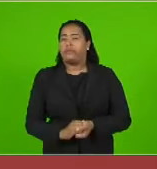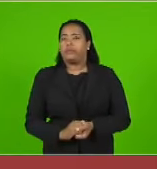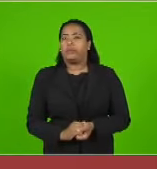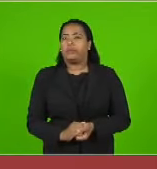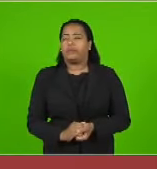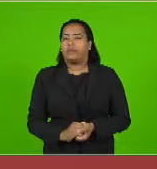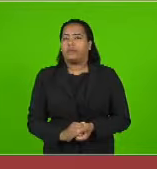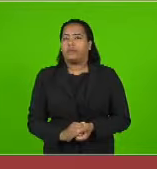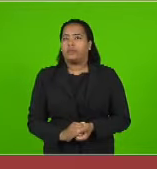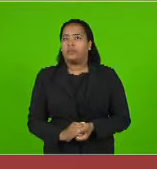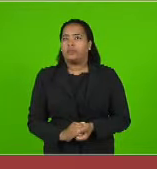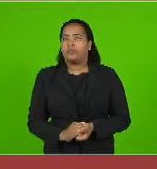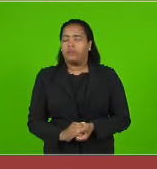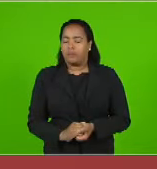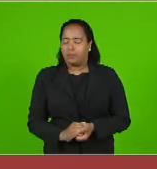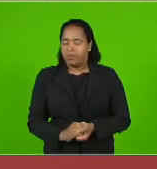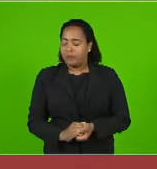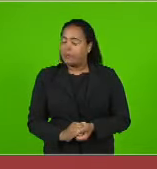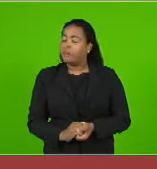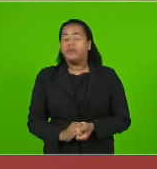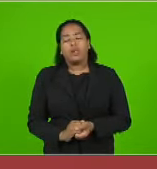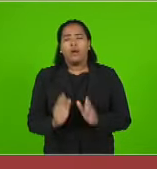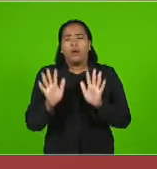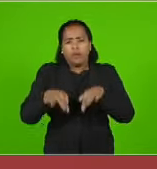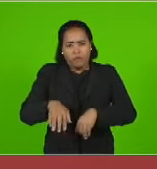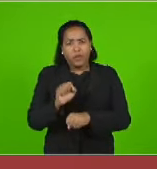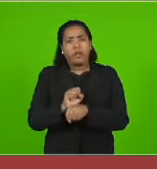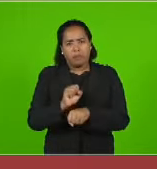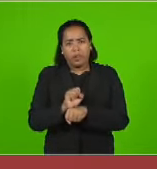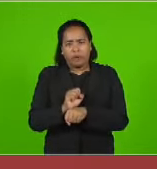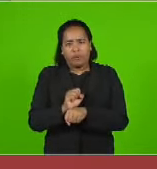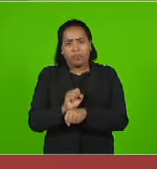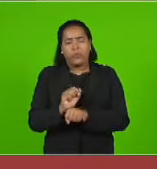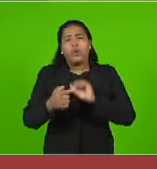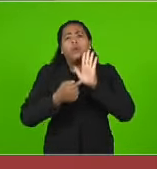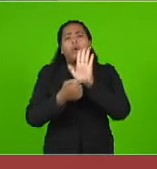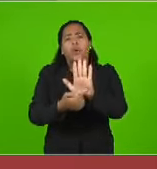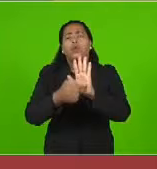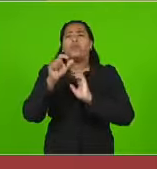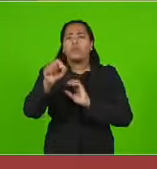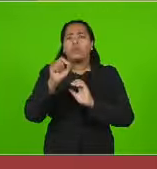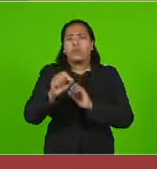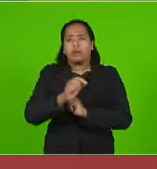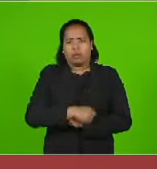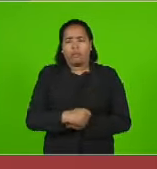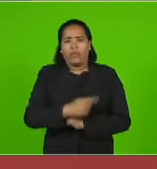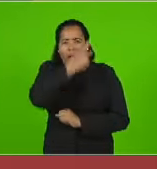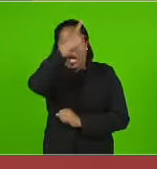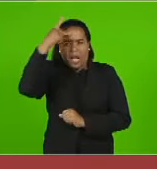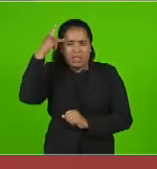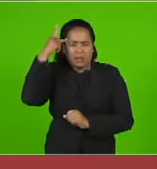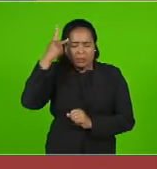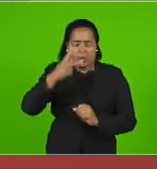охлаждение любви, то, о чем мы говорим. Мы здесь остановимся, и мы